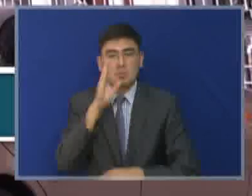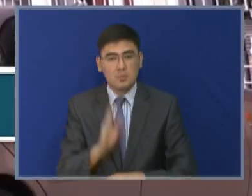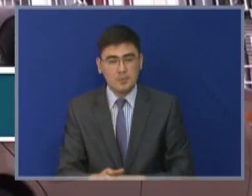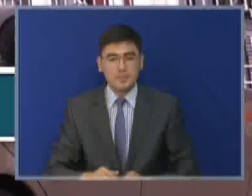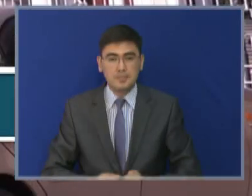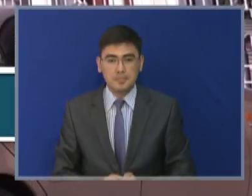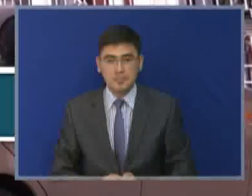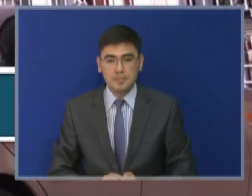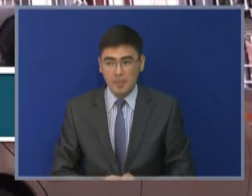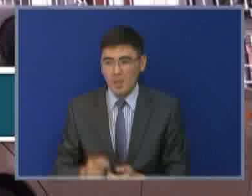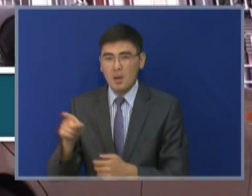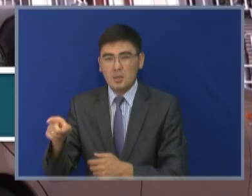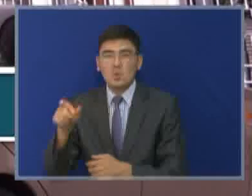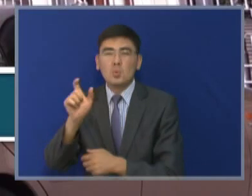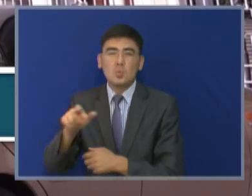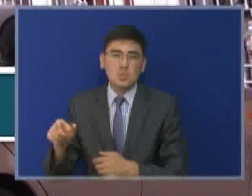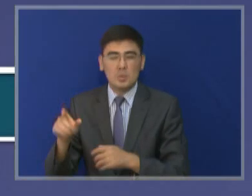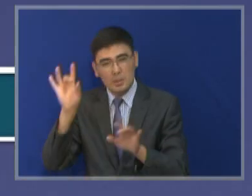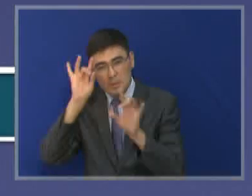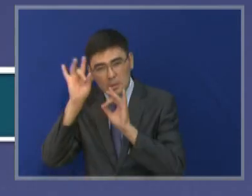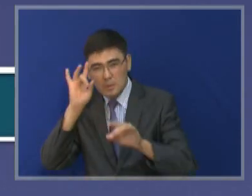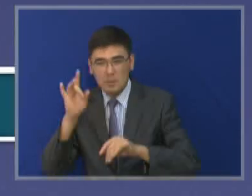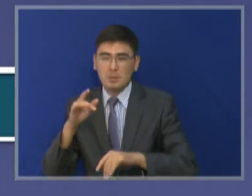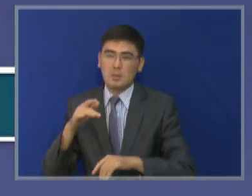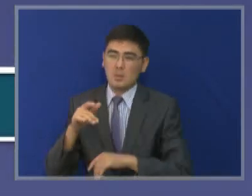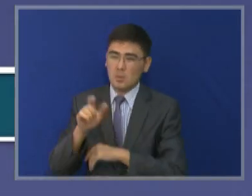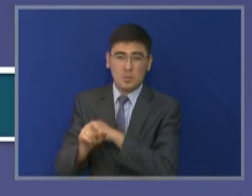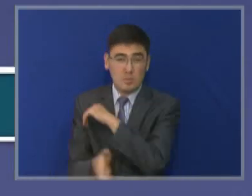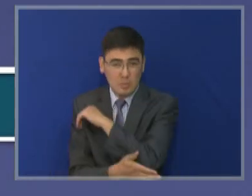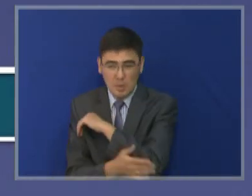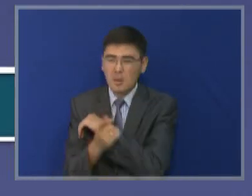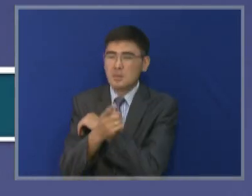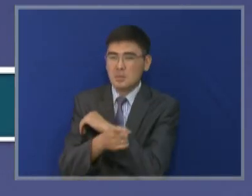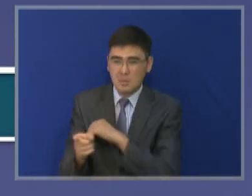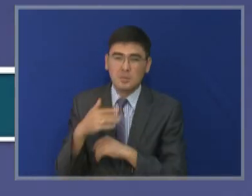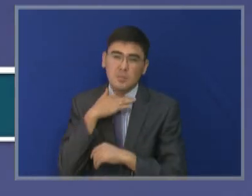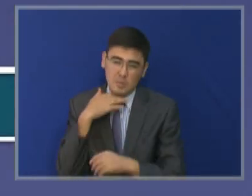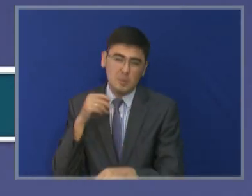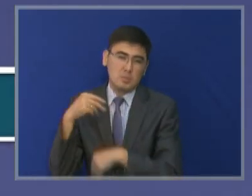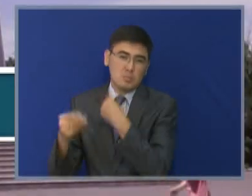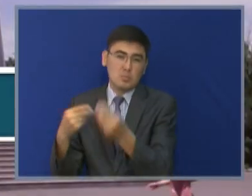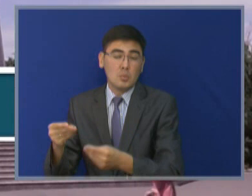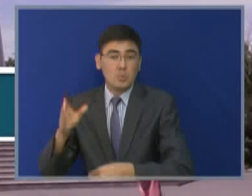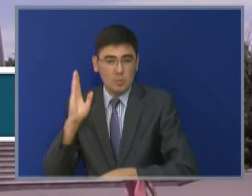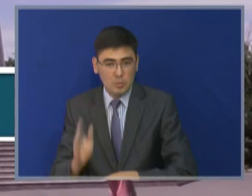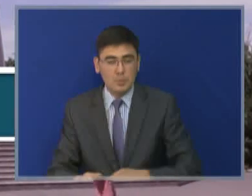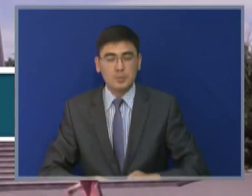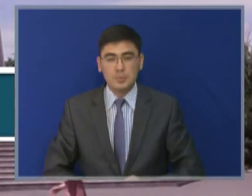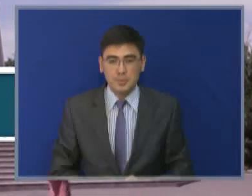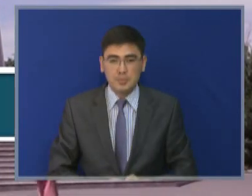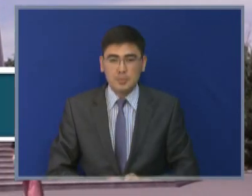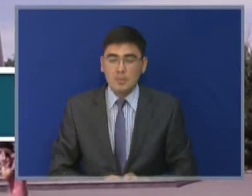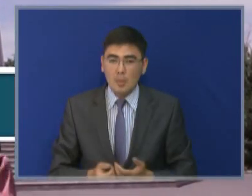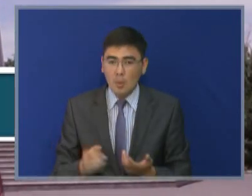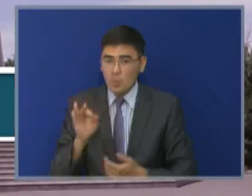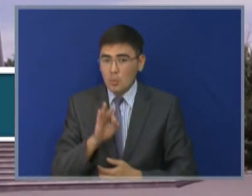шалған азаматқа берілмейді, мұқтаж жандарға таратылады. Аталған көмекті алу үшін олар сайттағы арнайы бөлімге өтіп, санатты таңдап